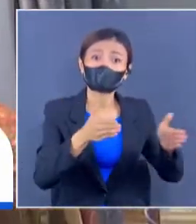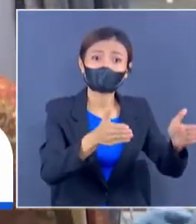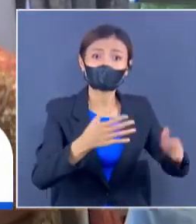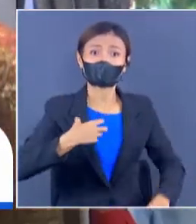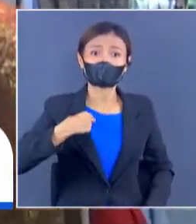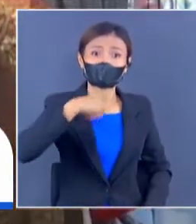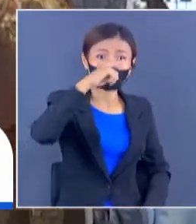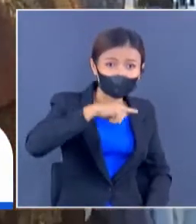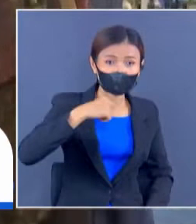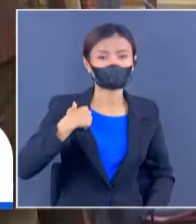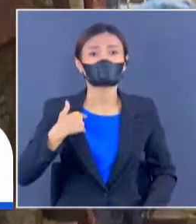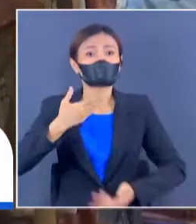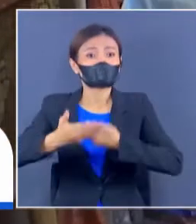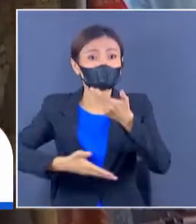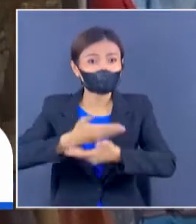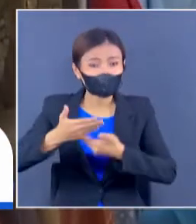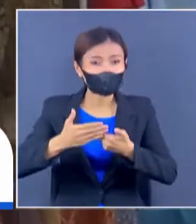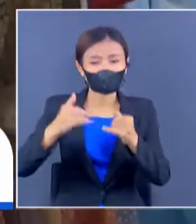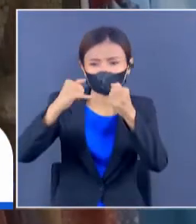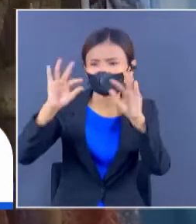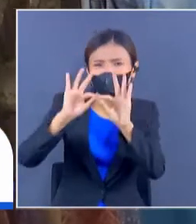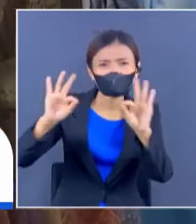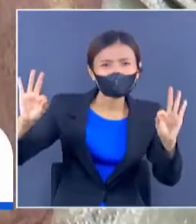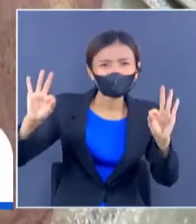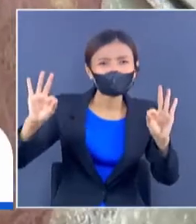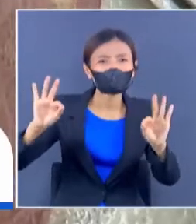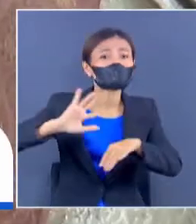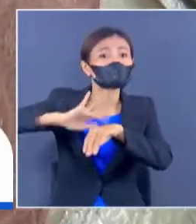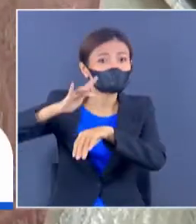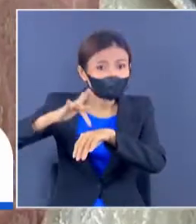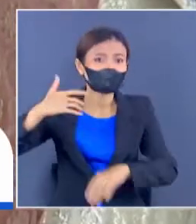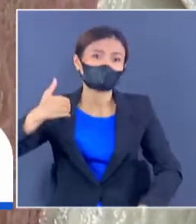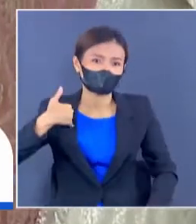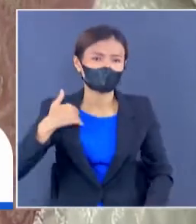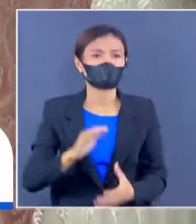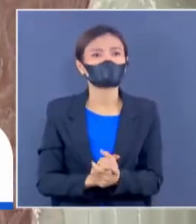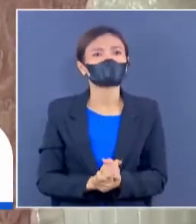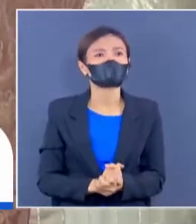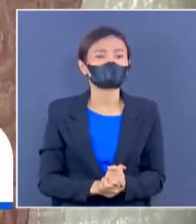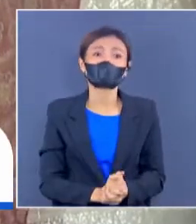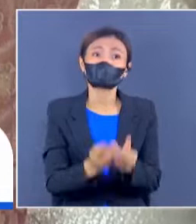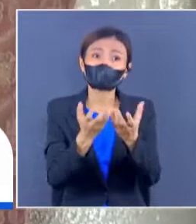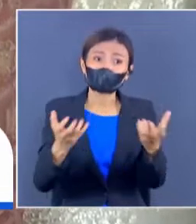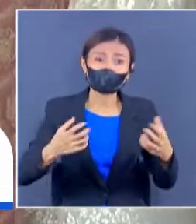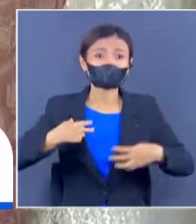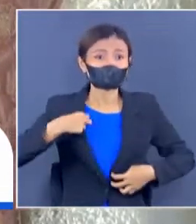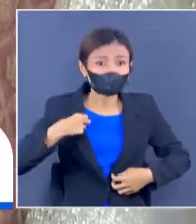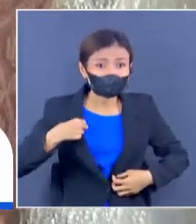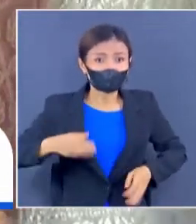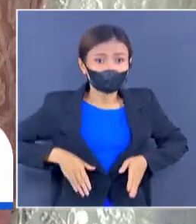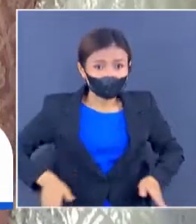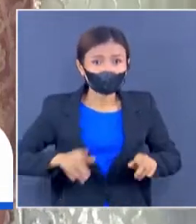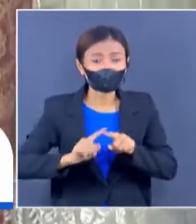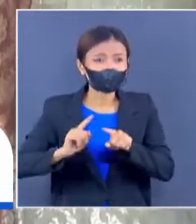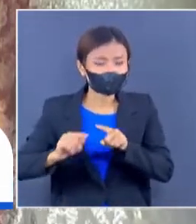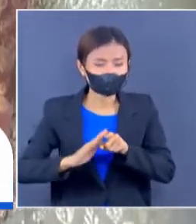กโซนตลาดกลางเส้นไหมและเส้นใยธรรมชาติแล้วยังมีการจัดแสดงและจำหน่ายผลงานของทางมูลนิธิ